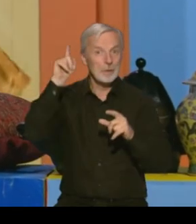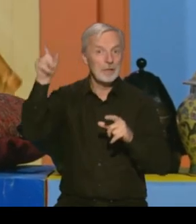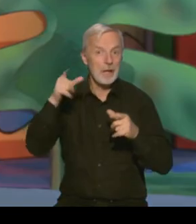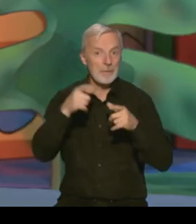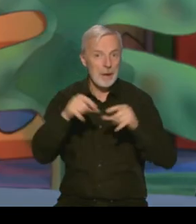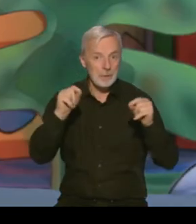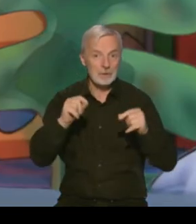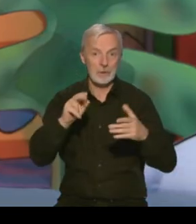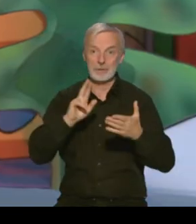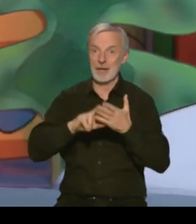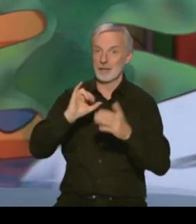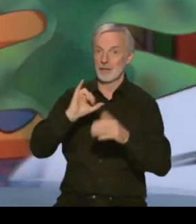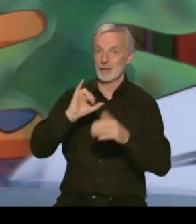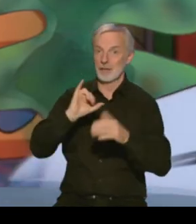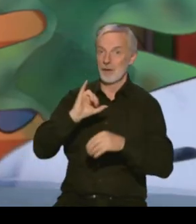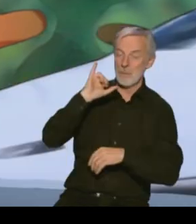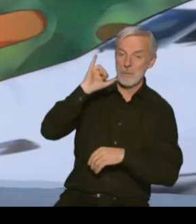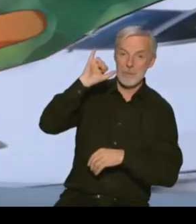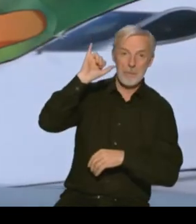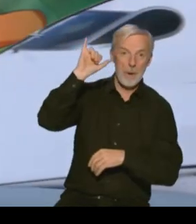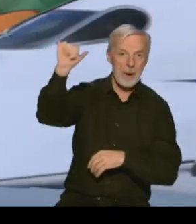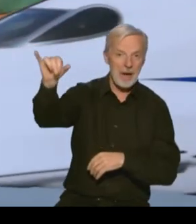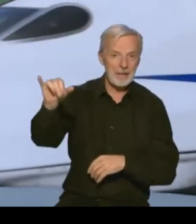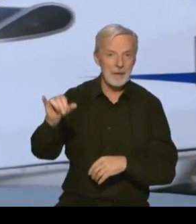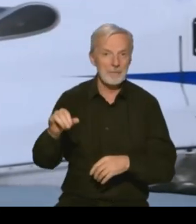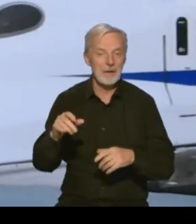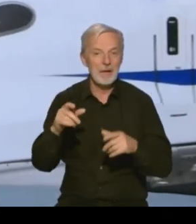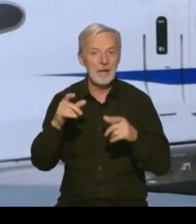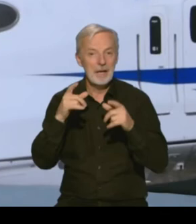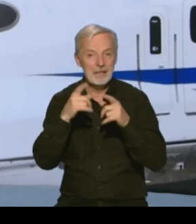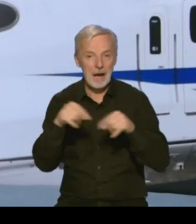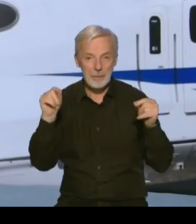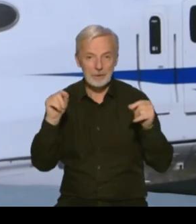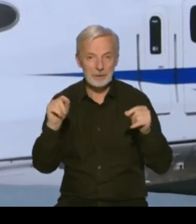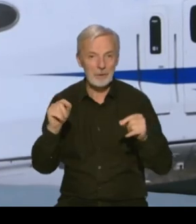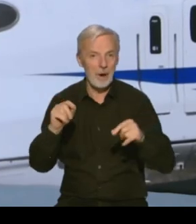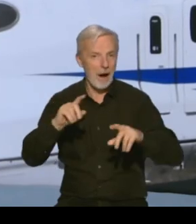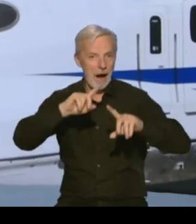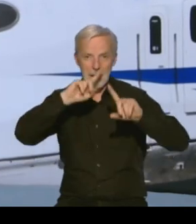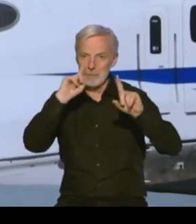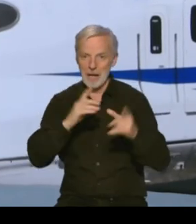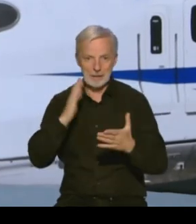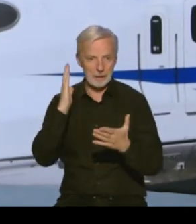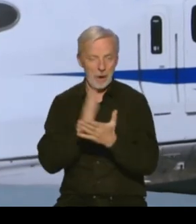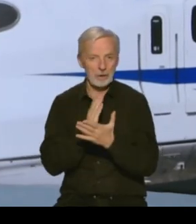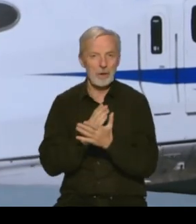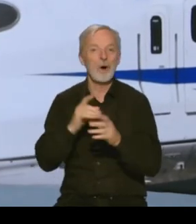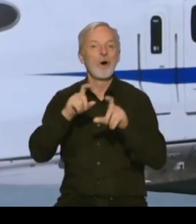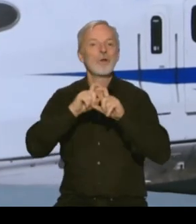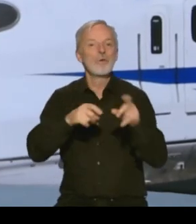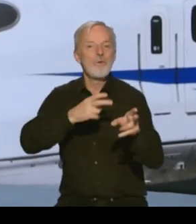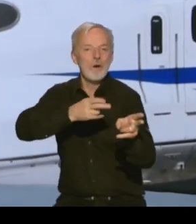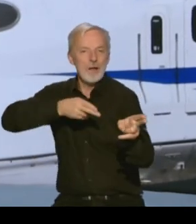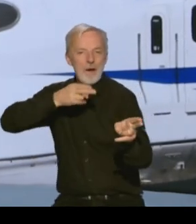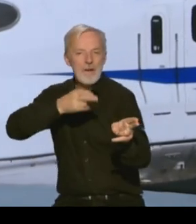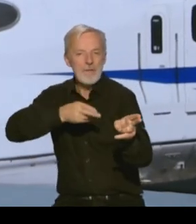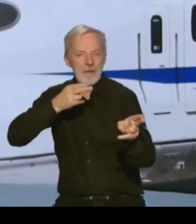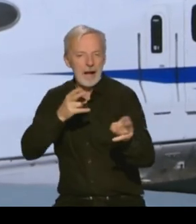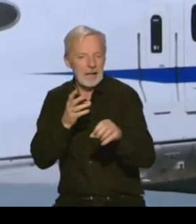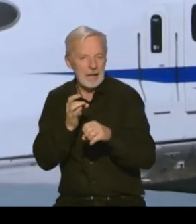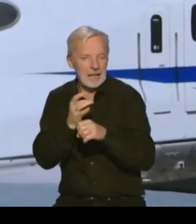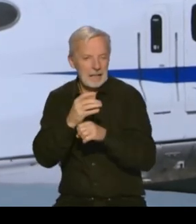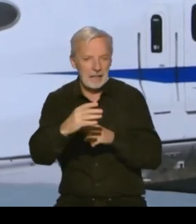Japonska! Že to bude až tak rychle, to jsem si teda nemyslel, jupí! Taky svištíme nejrychlejším japonským vlakem, kterému se